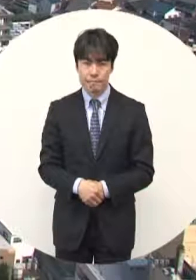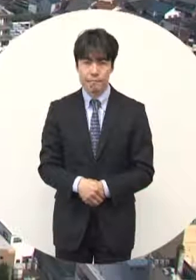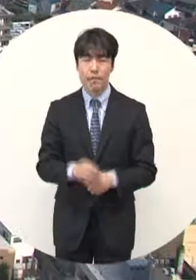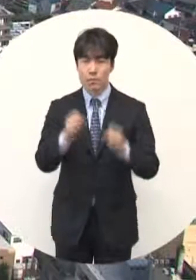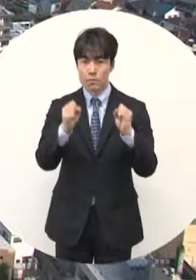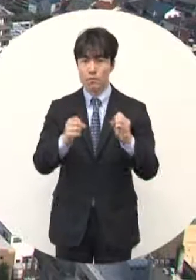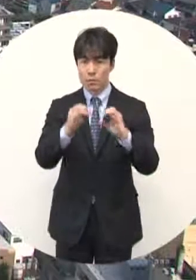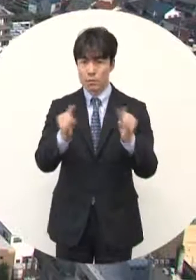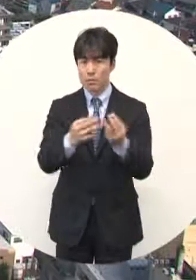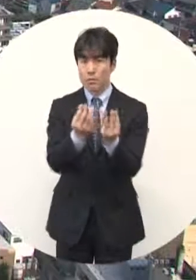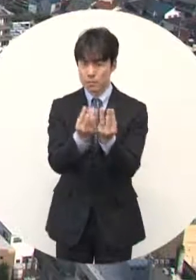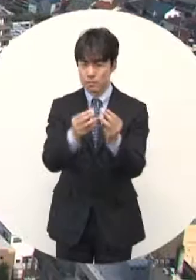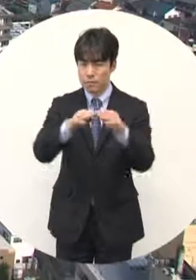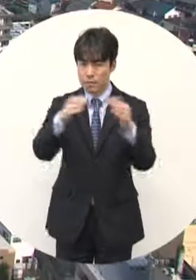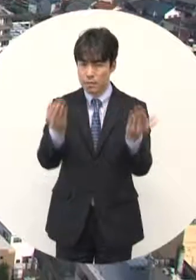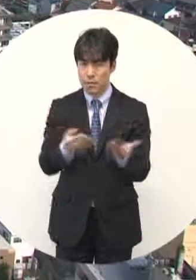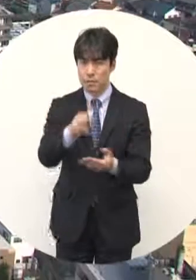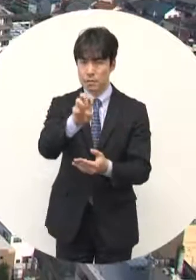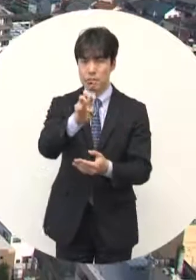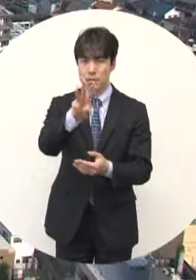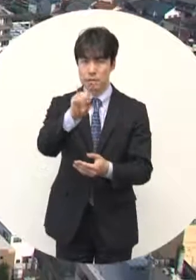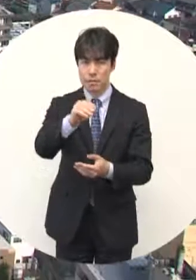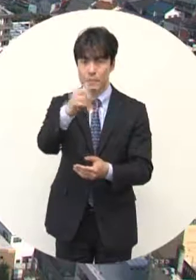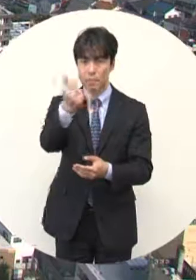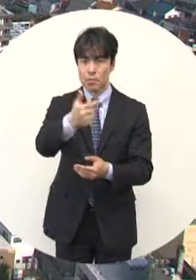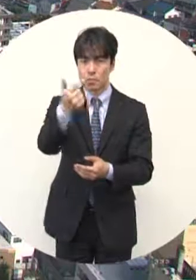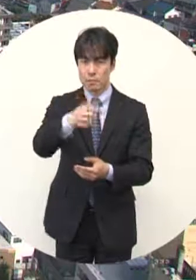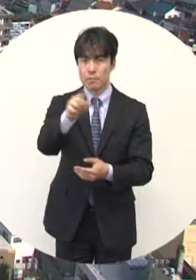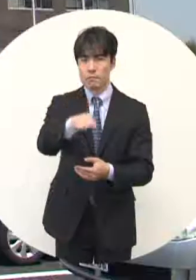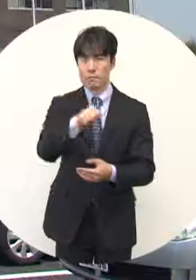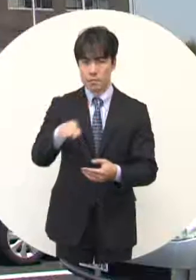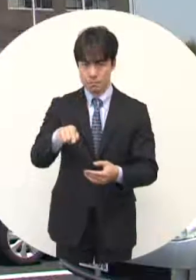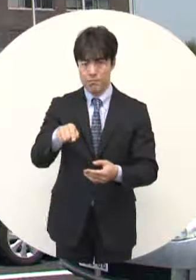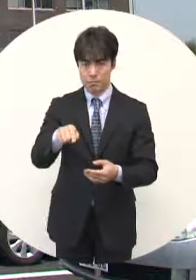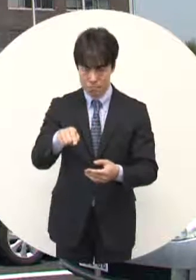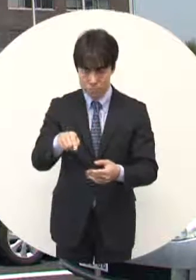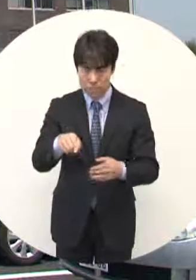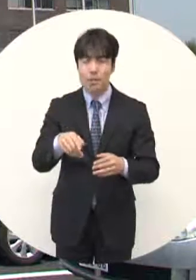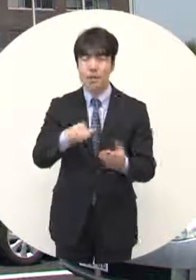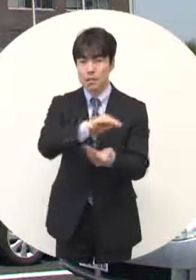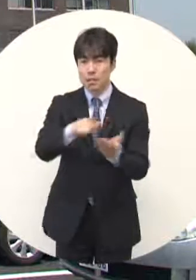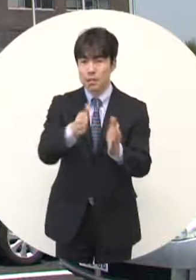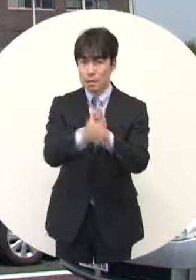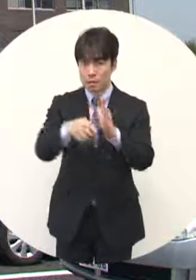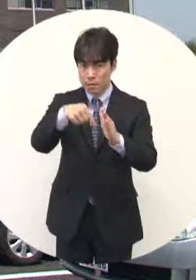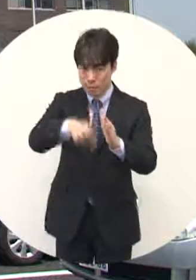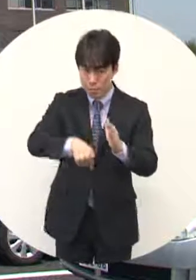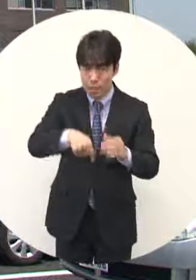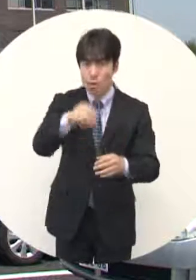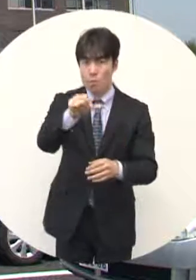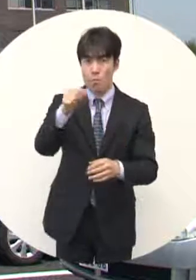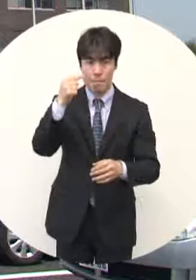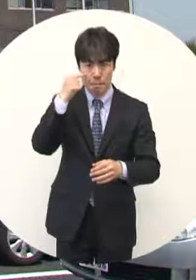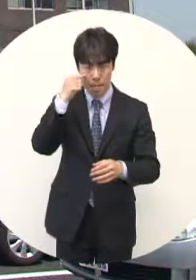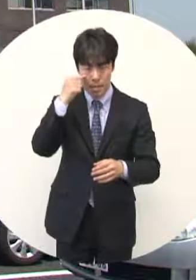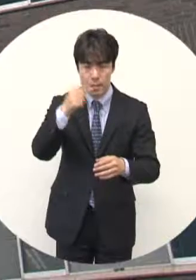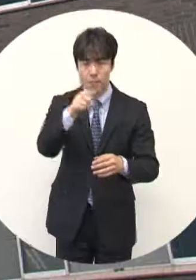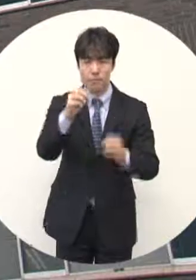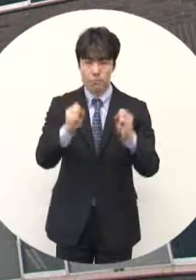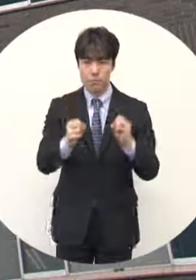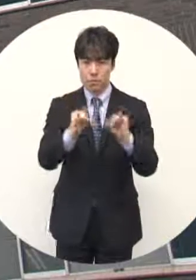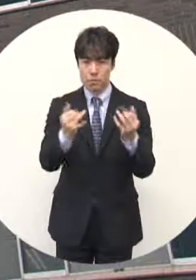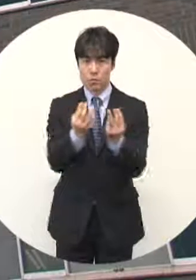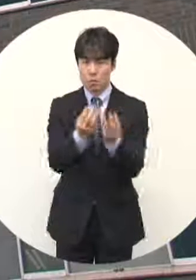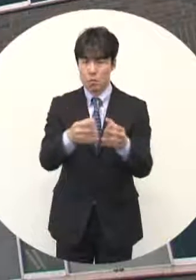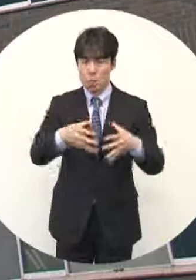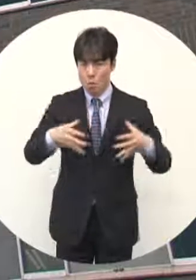人口およそ33万6000人、埼玉県内において5番目の人口を誇る